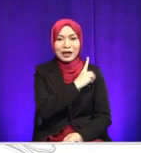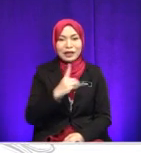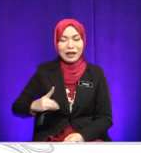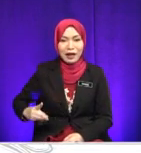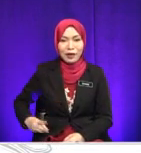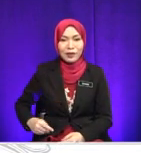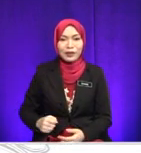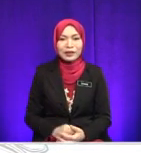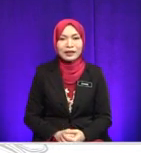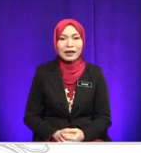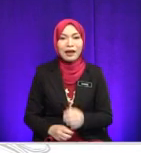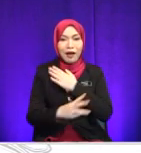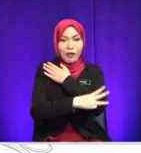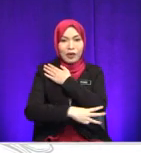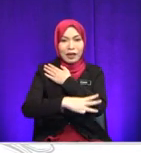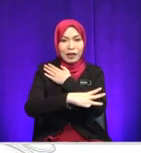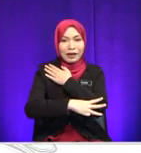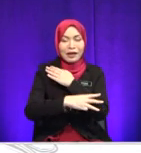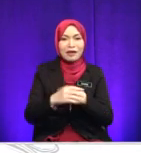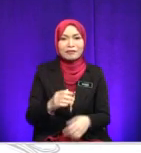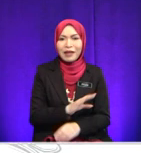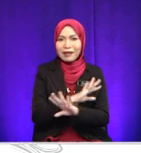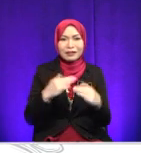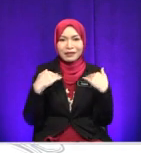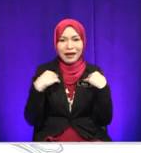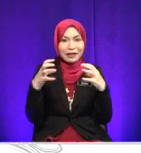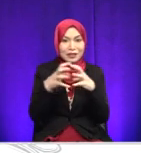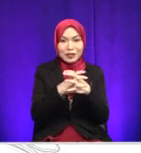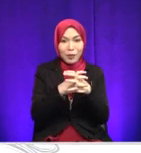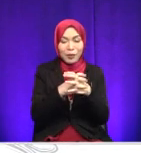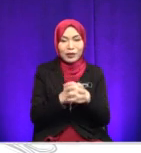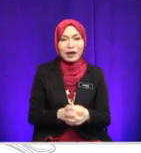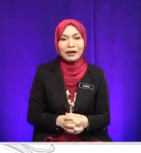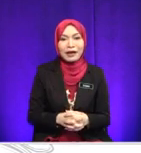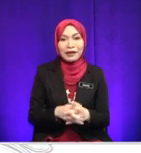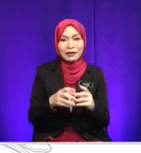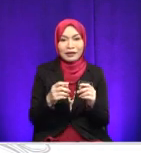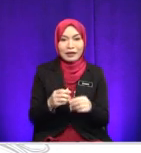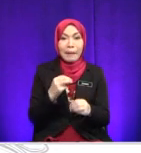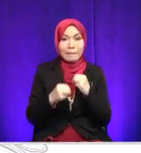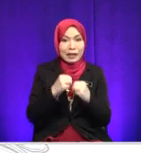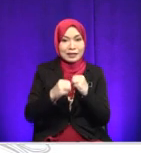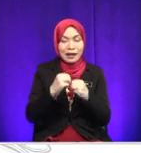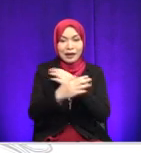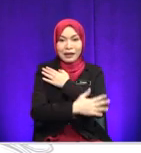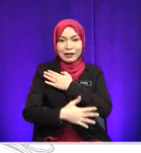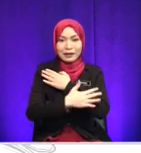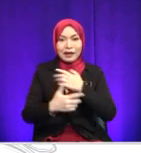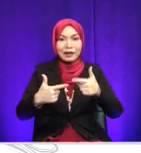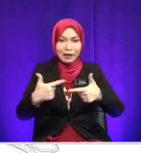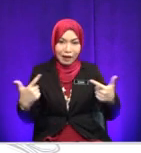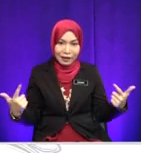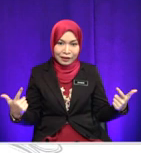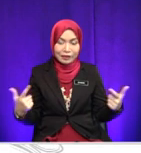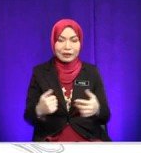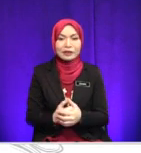wilayah melalui pendekatan tidak campur tangan dalam hal ehwal dan masalah dalam negara lain. Saya juga mempelajari bahawa